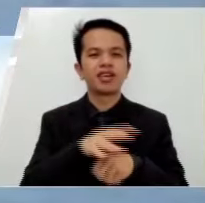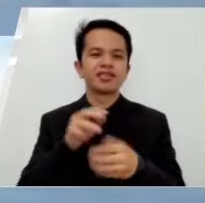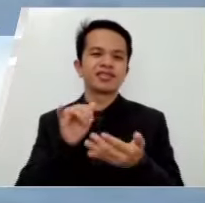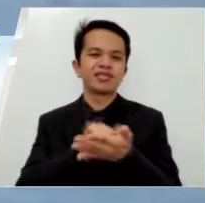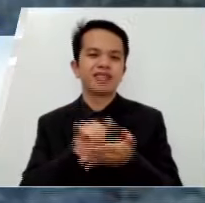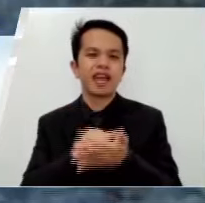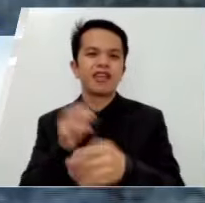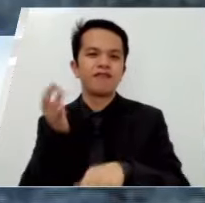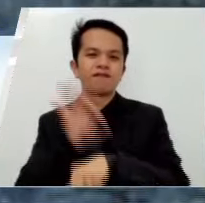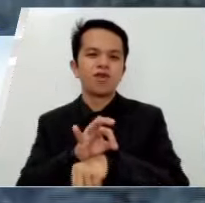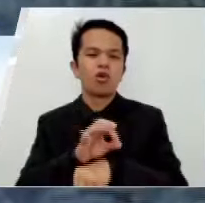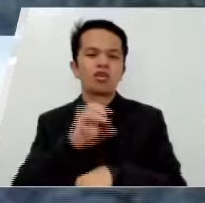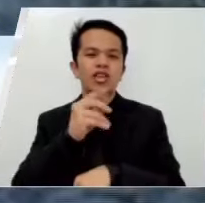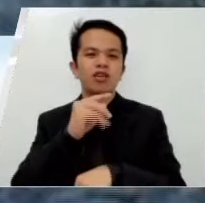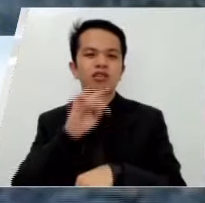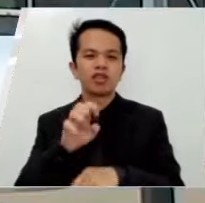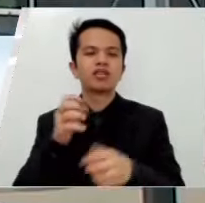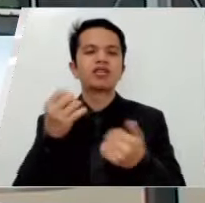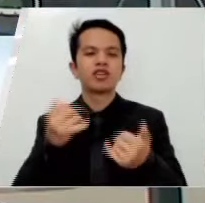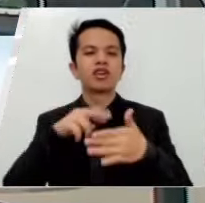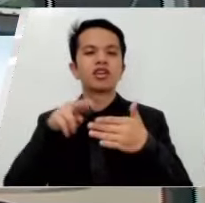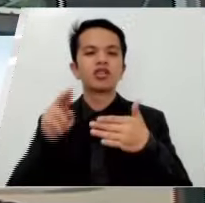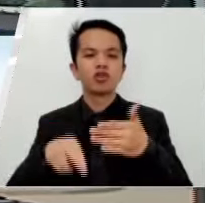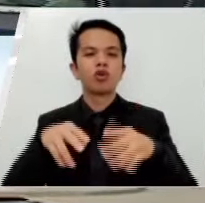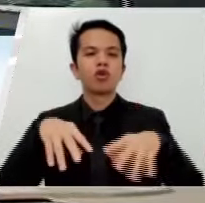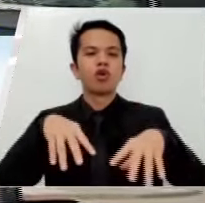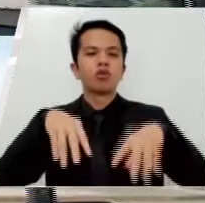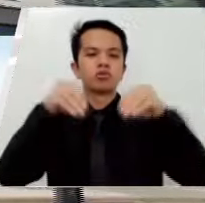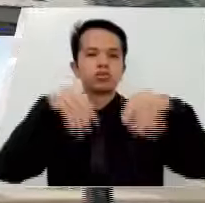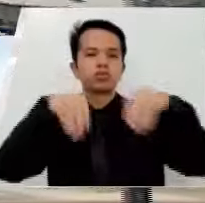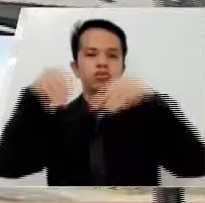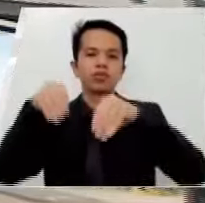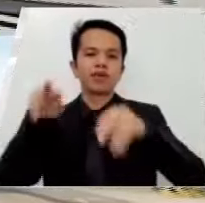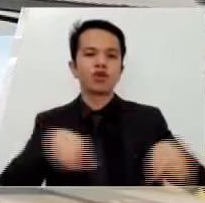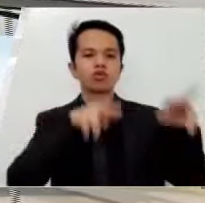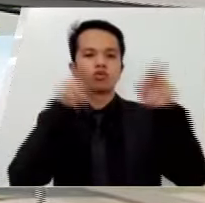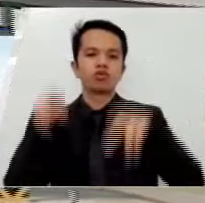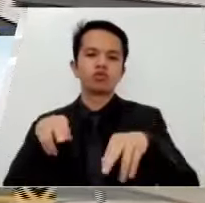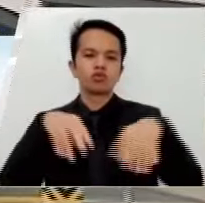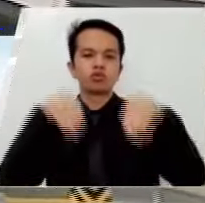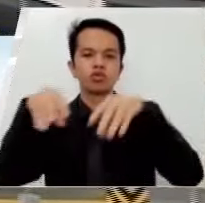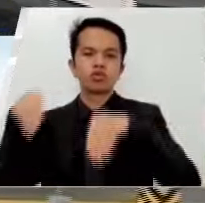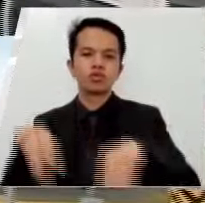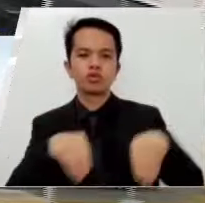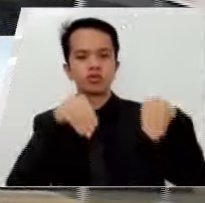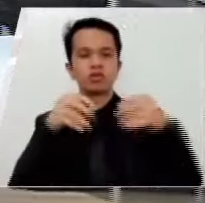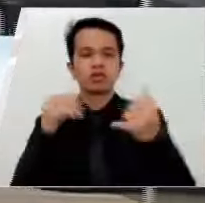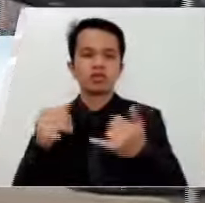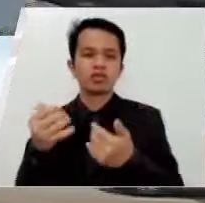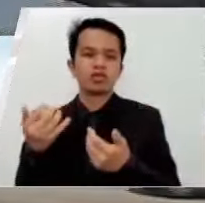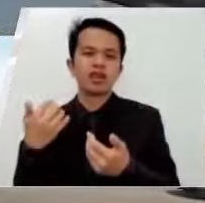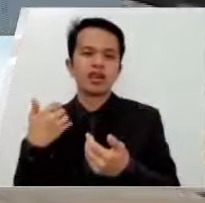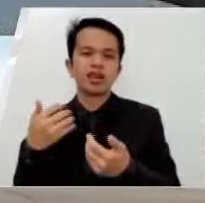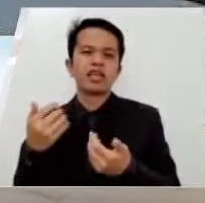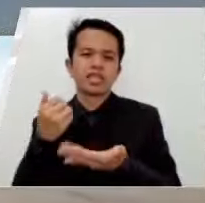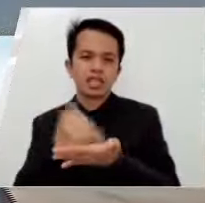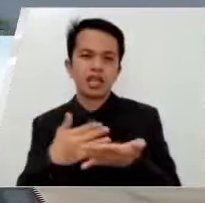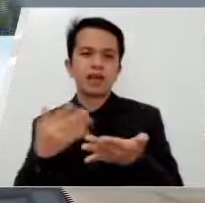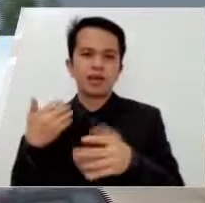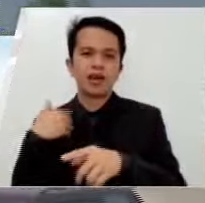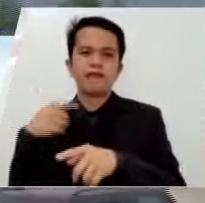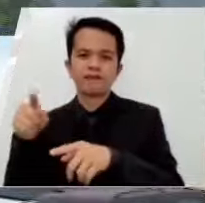kaya't nagka-rotational brownout sa ilang bahagi ng bansa kahapon. Bahagyang lumuwag lang ang supply ng may mga nag-online na planta na target